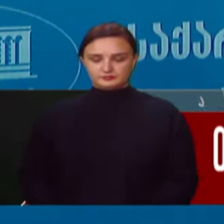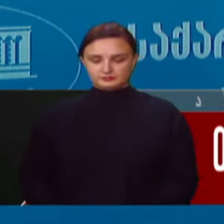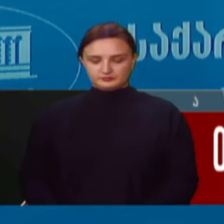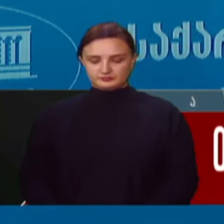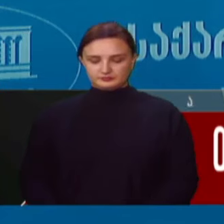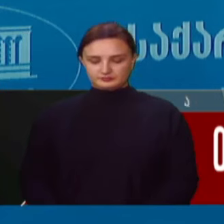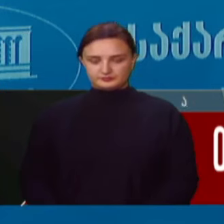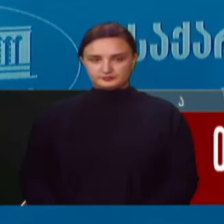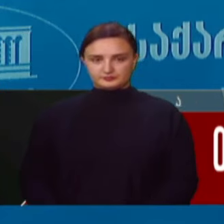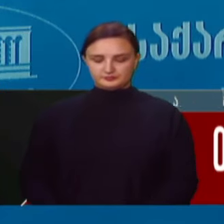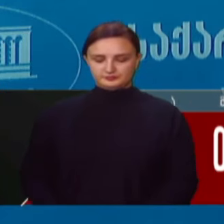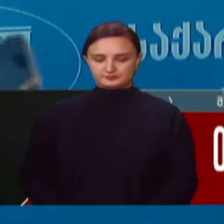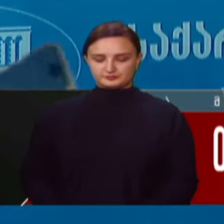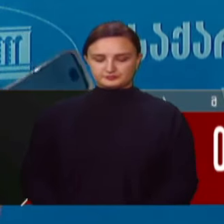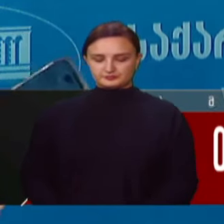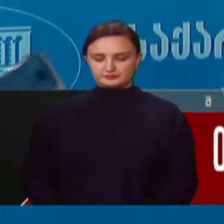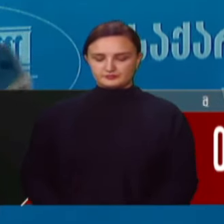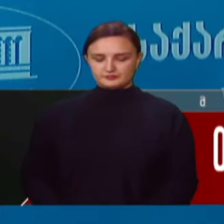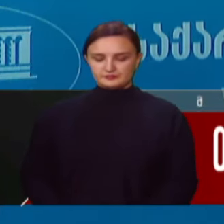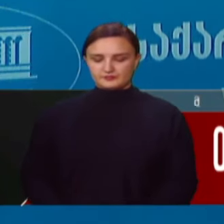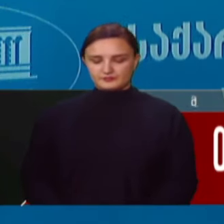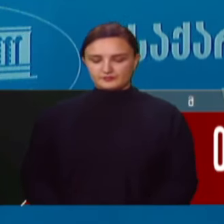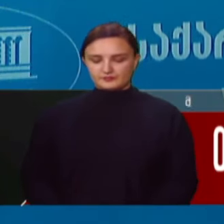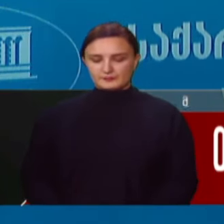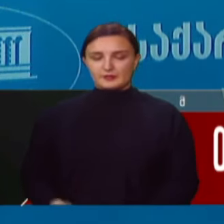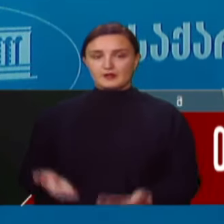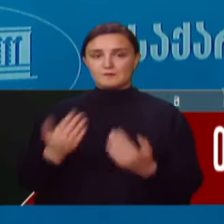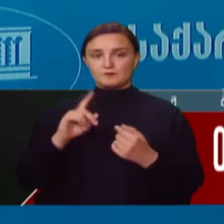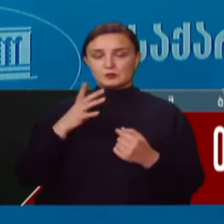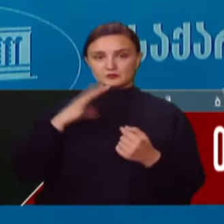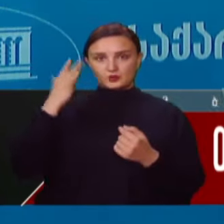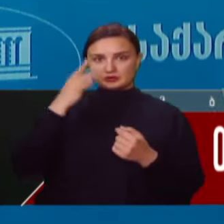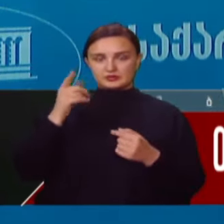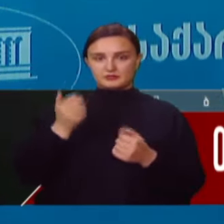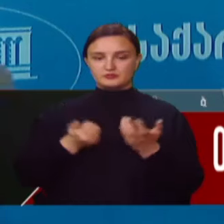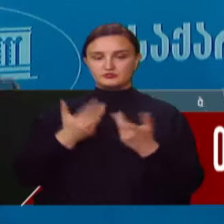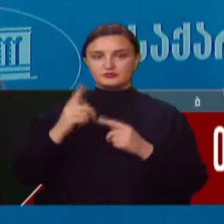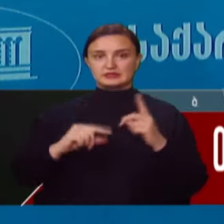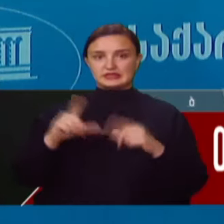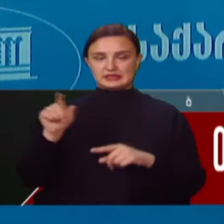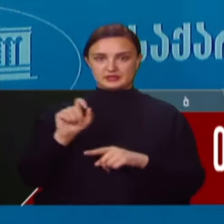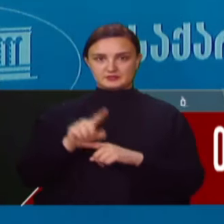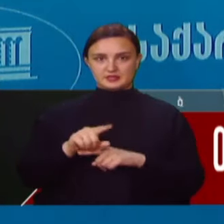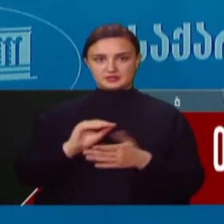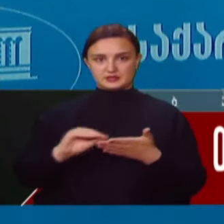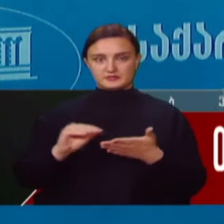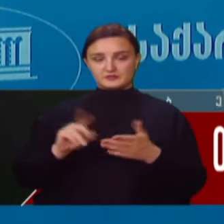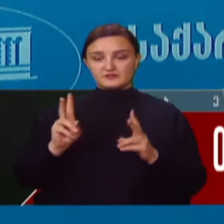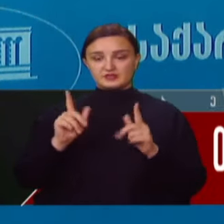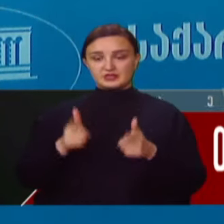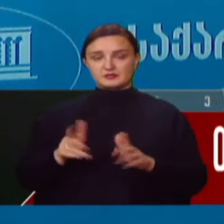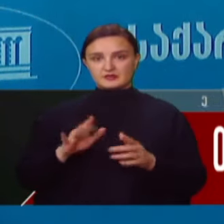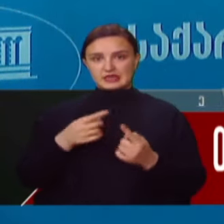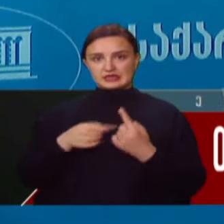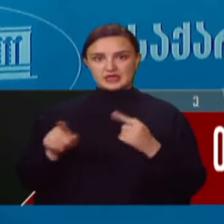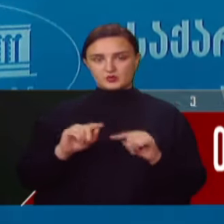ყველა საერთაშორისო ორგანიზაციას ქართული ოცნება აწერინებს თურმე რეიტინგებს და ერთადერთი ვინც ამას არ ეთანხმება არის რადიკალური